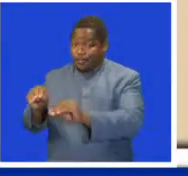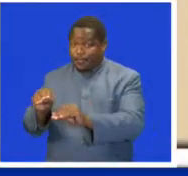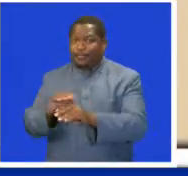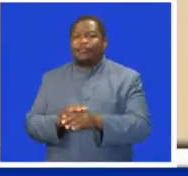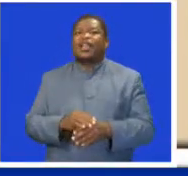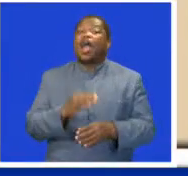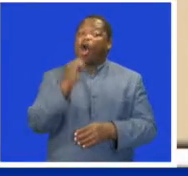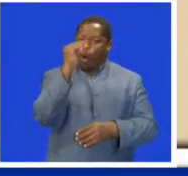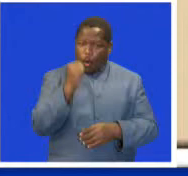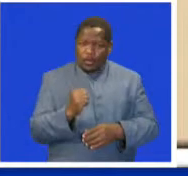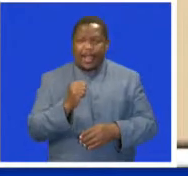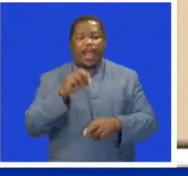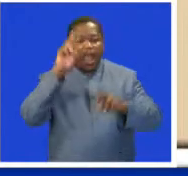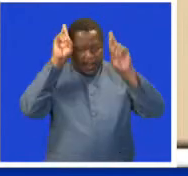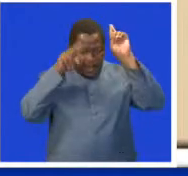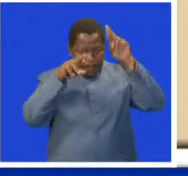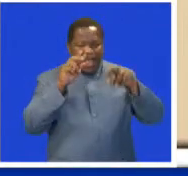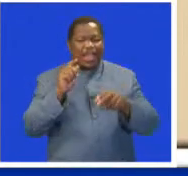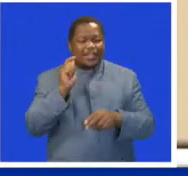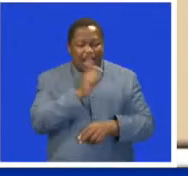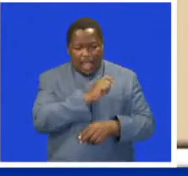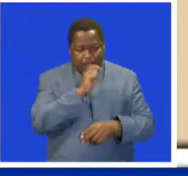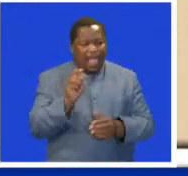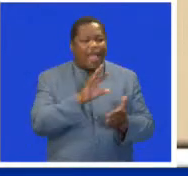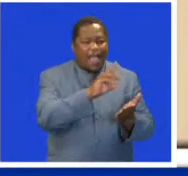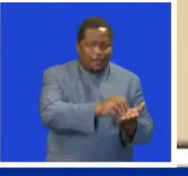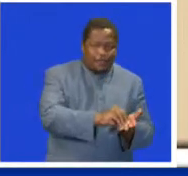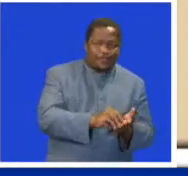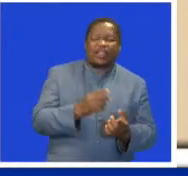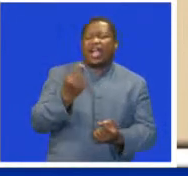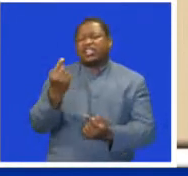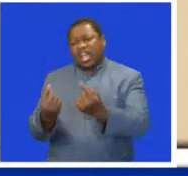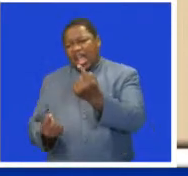etitolo ubohle ukhanza bamfakile logwaja